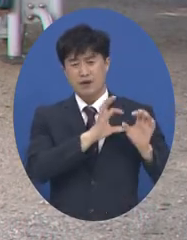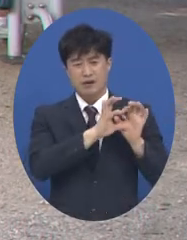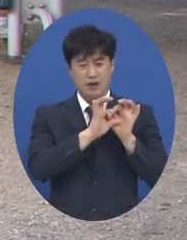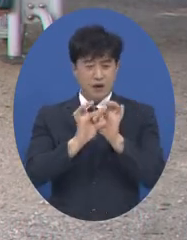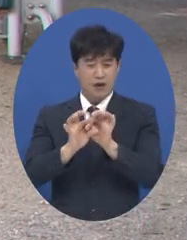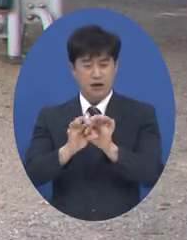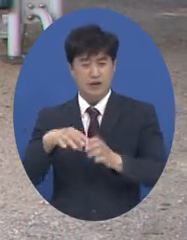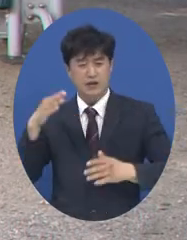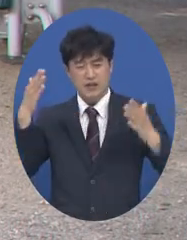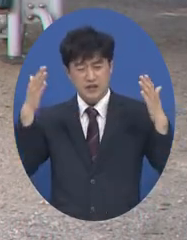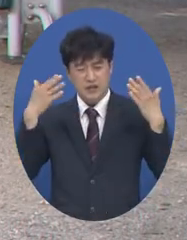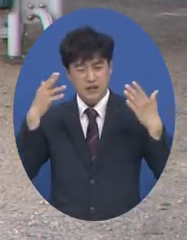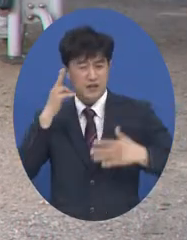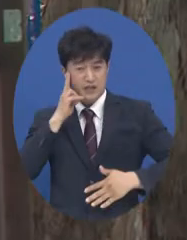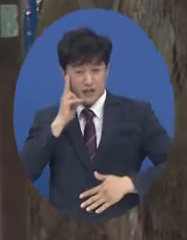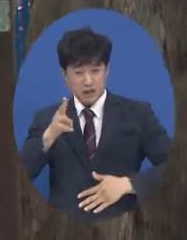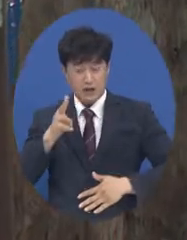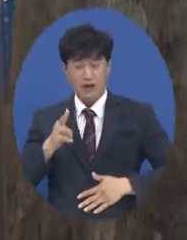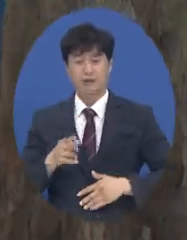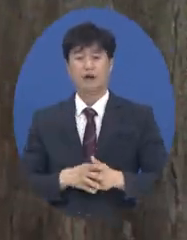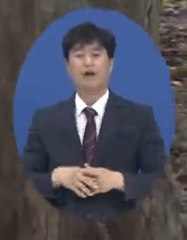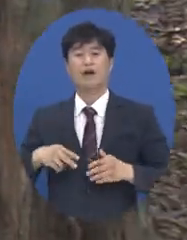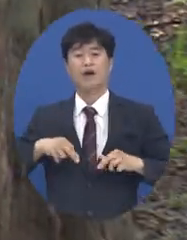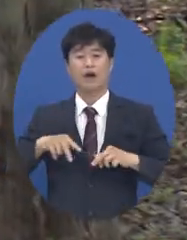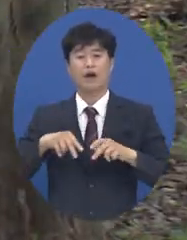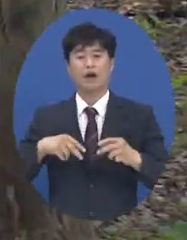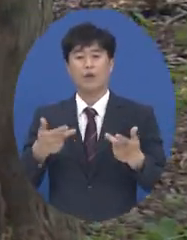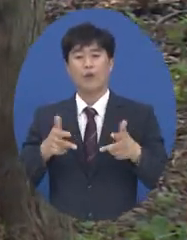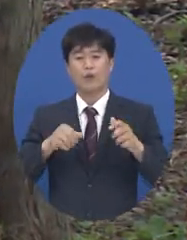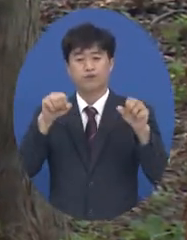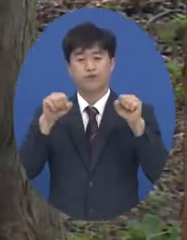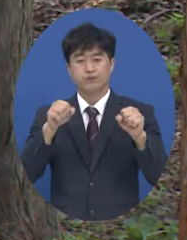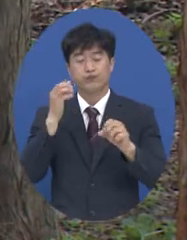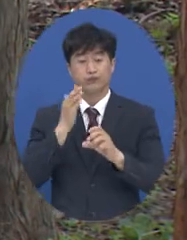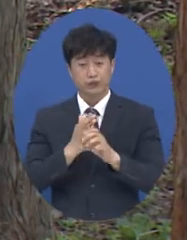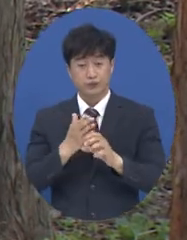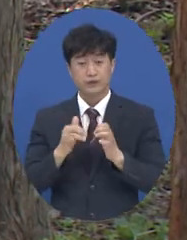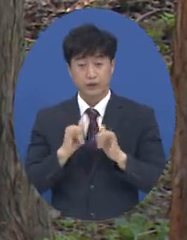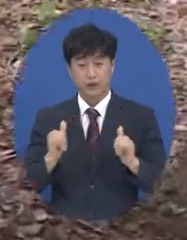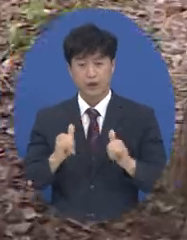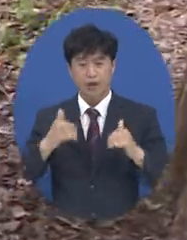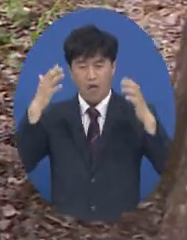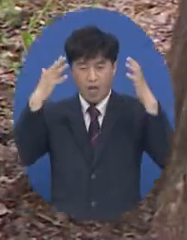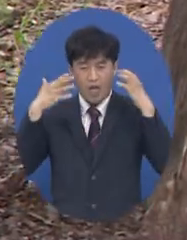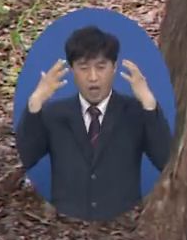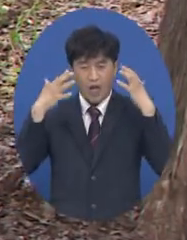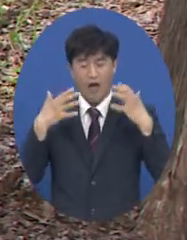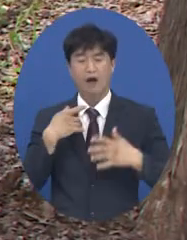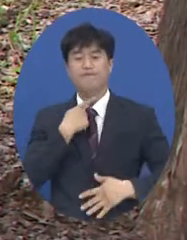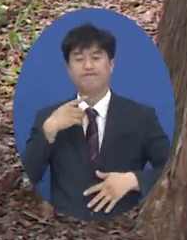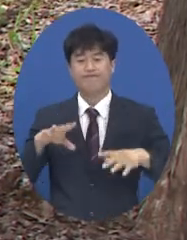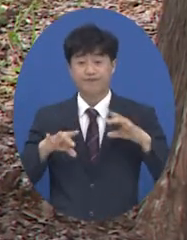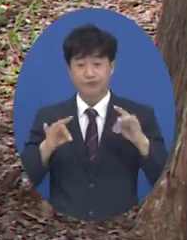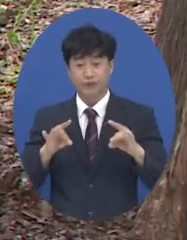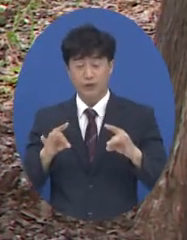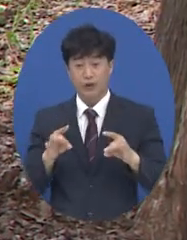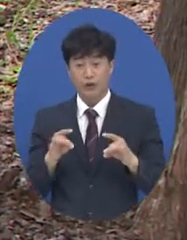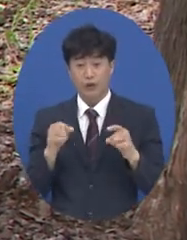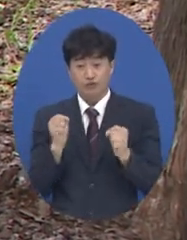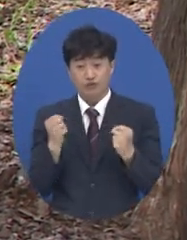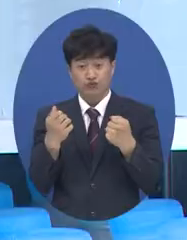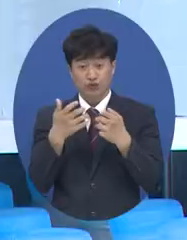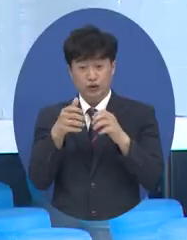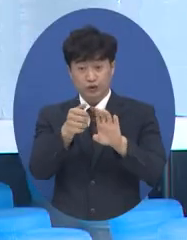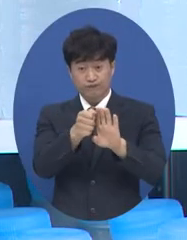연일 이어지는 폭염에도 산책을 하고 공원에서 운동을 하는 시민들. 속수무책으로 흘러내리는 땀에 목이 타자